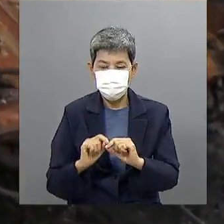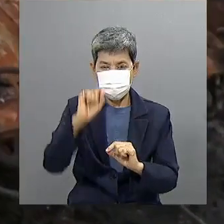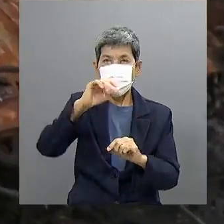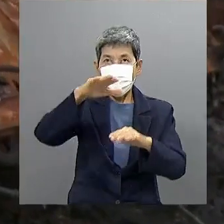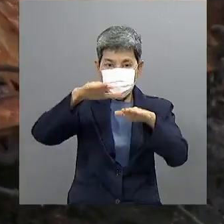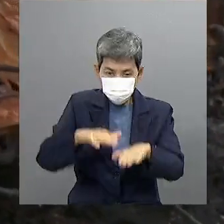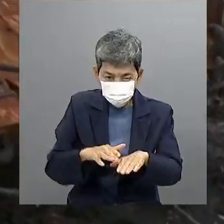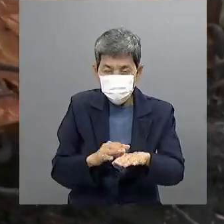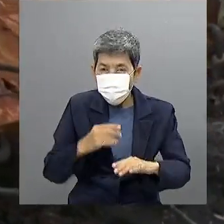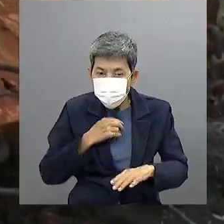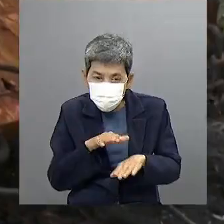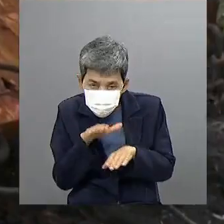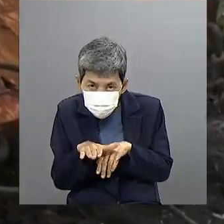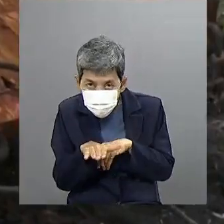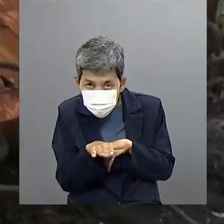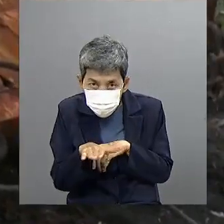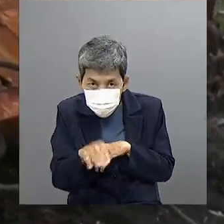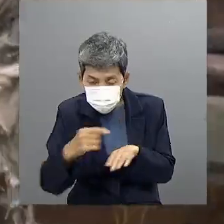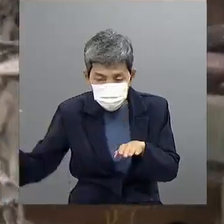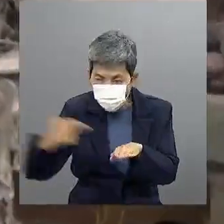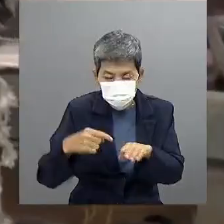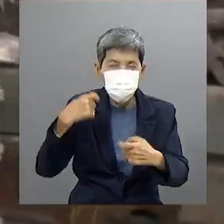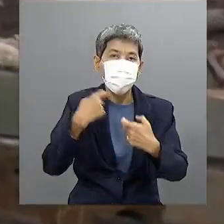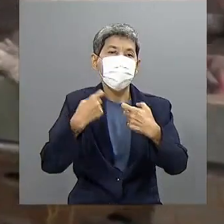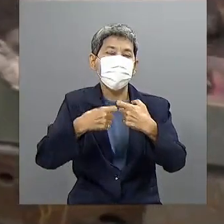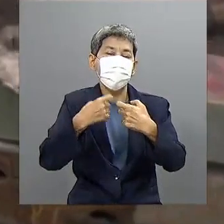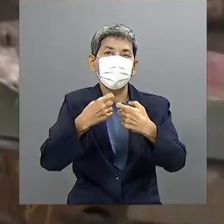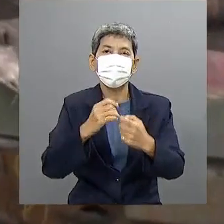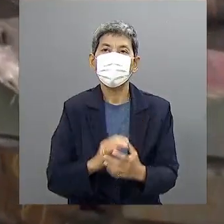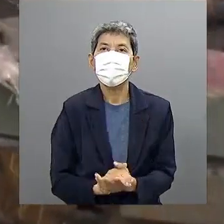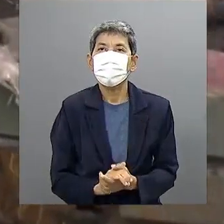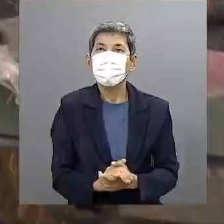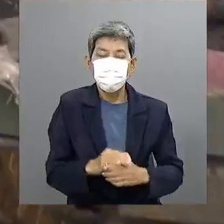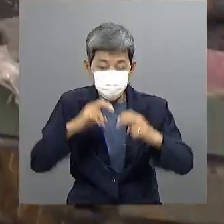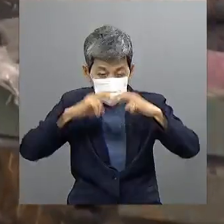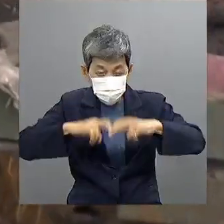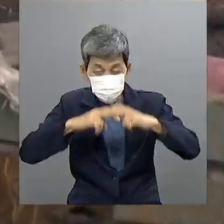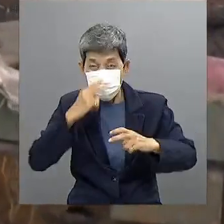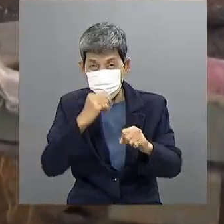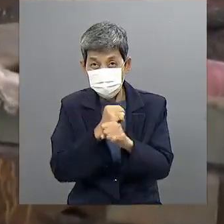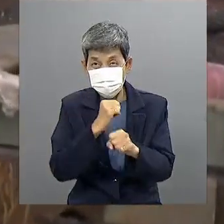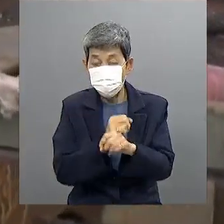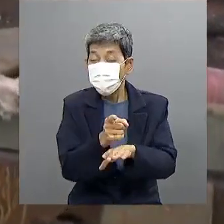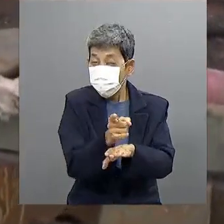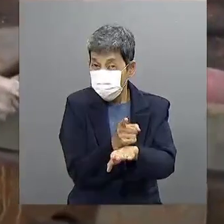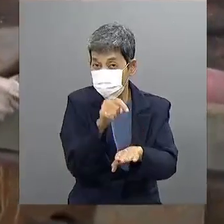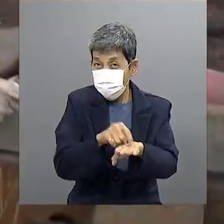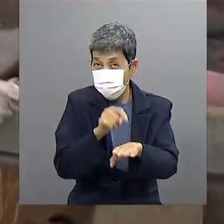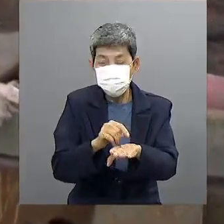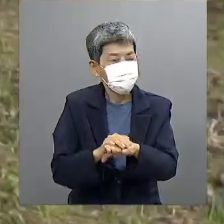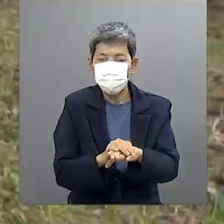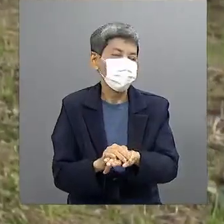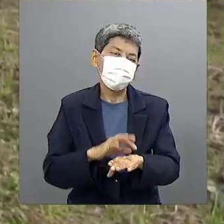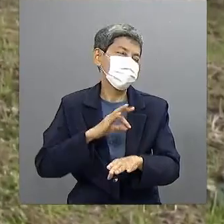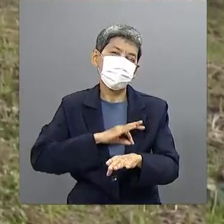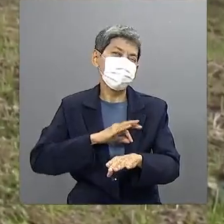าแล้วก็ถูกยิงโจมตีได้ยากมากขึ้นค่ะแต่นักวิเคราะห์ส่วนหนึ่งเขามองว่าประโยชน์เหล่านี้อาจจะไม่ค่อยคุ้มค่าสักเท่าไหร่นะค